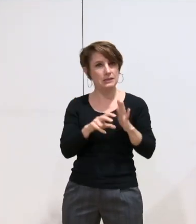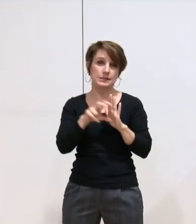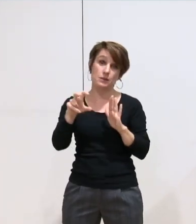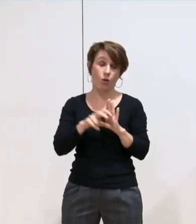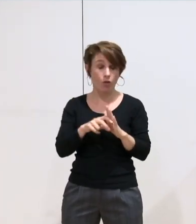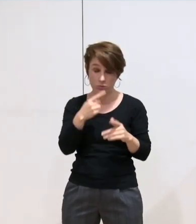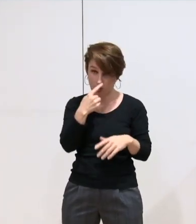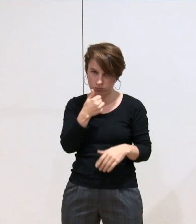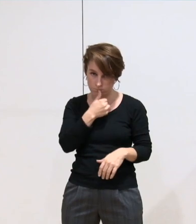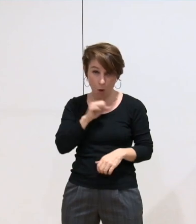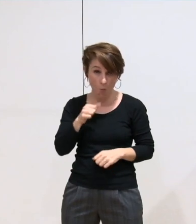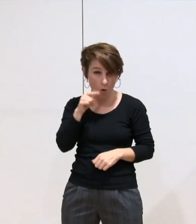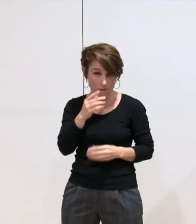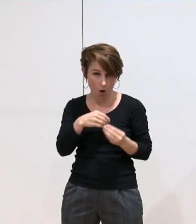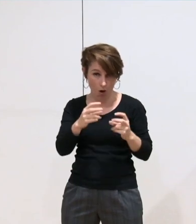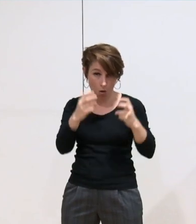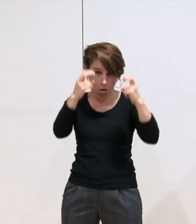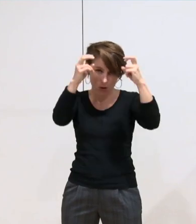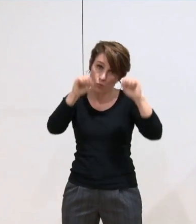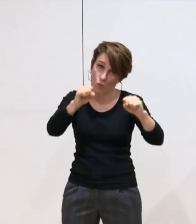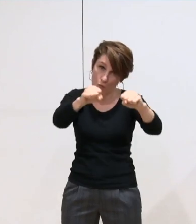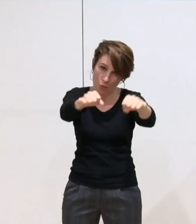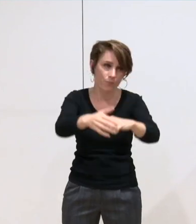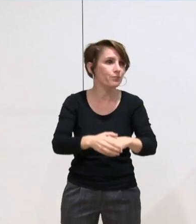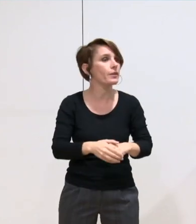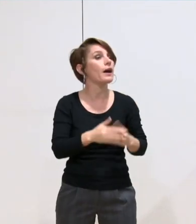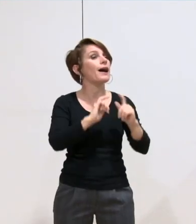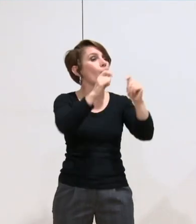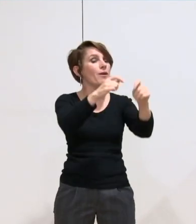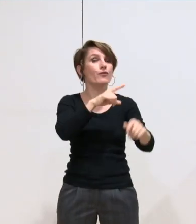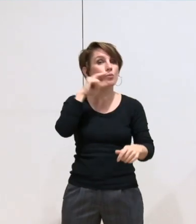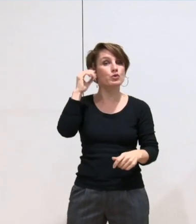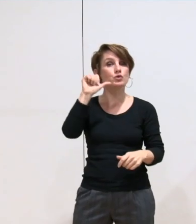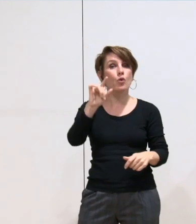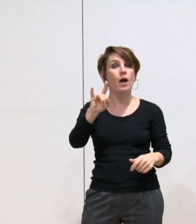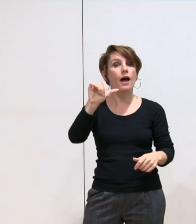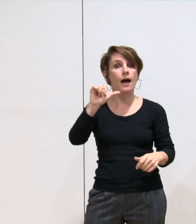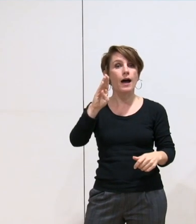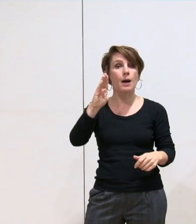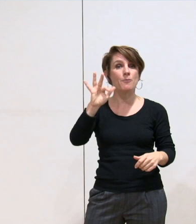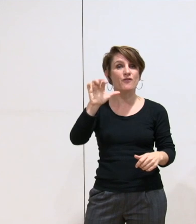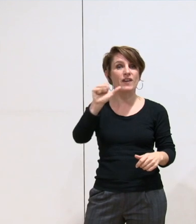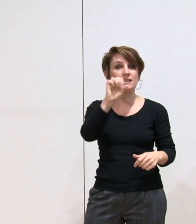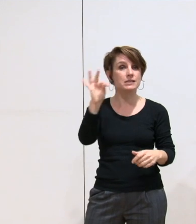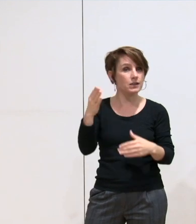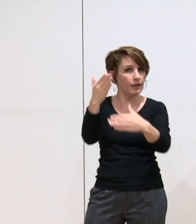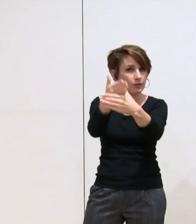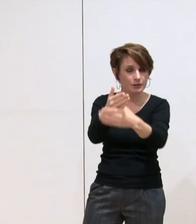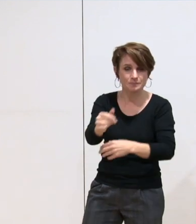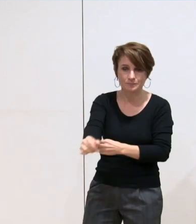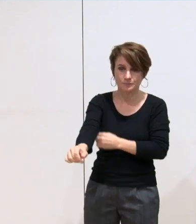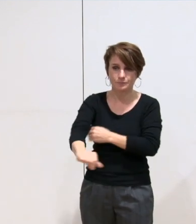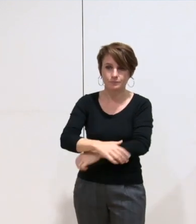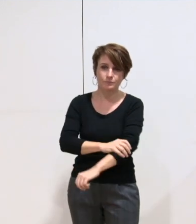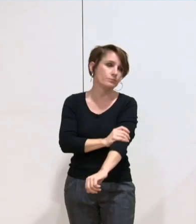faire. Monsieur Abfast, vous avez la parole. Merci, monsieur le maire, mes chers collègues. En effet, le souhait de l'Office de